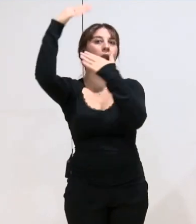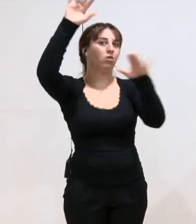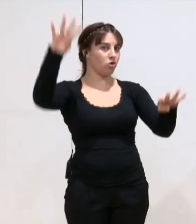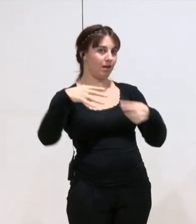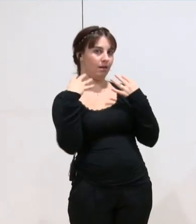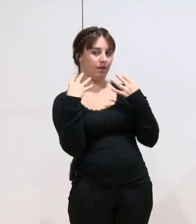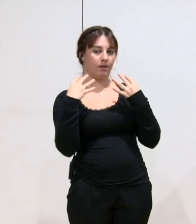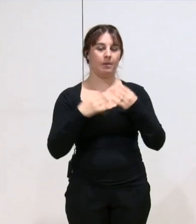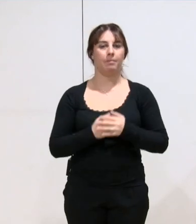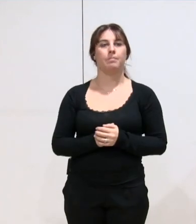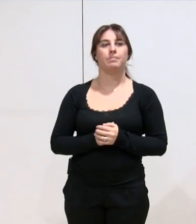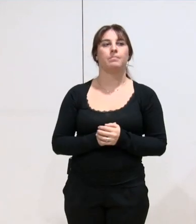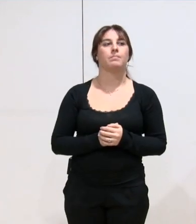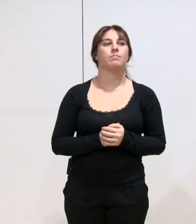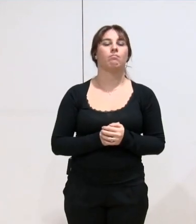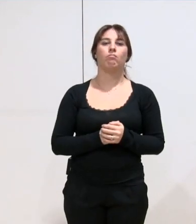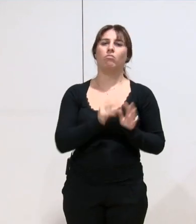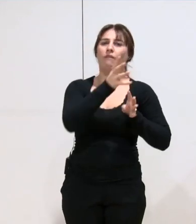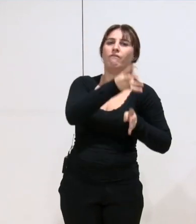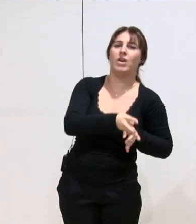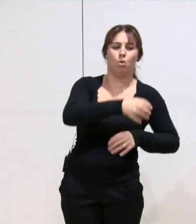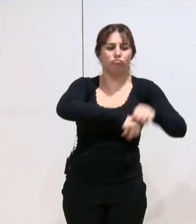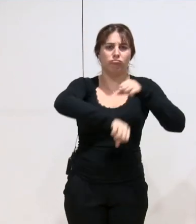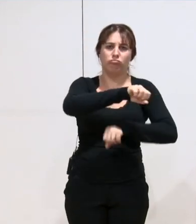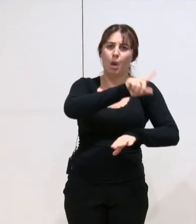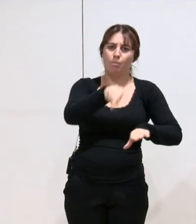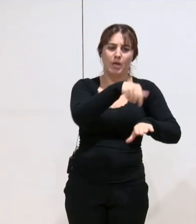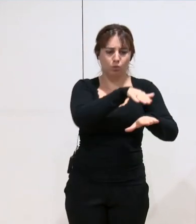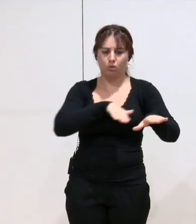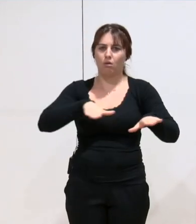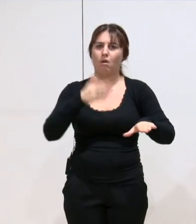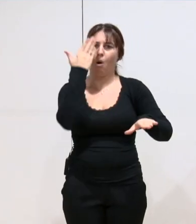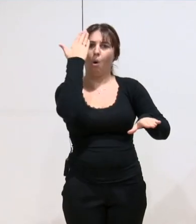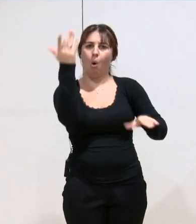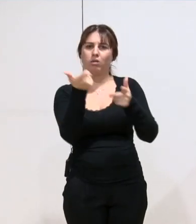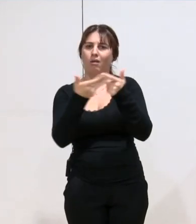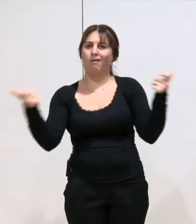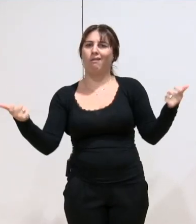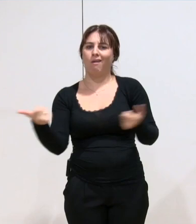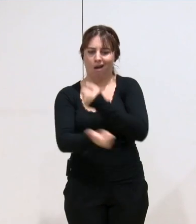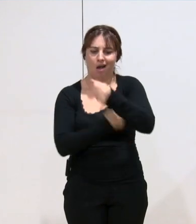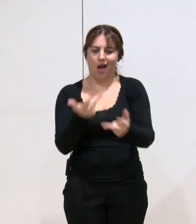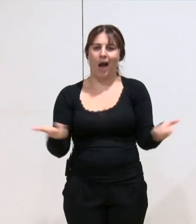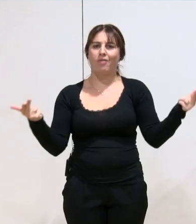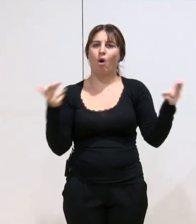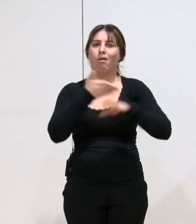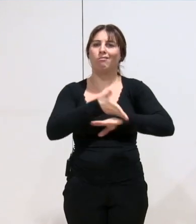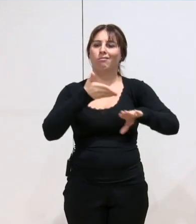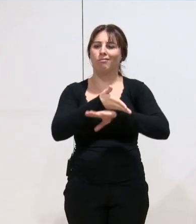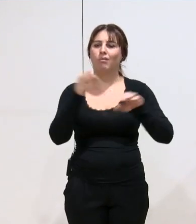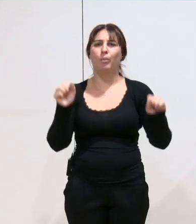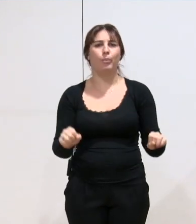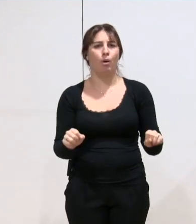Cette pratique n'empêche pas que d'autres activités se déroulent tout le reste de l'année, comme c'est déjà le